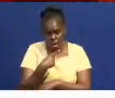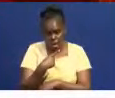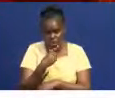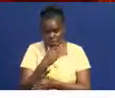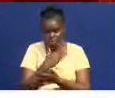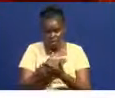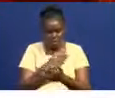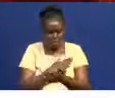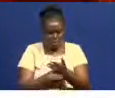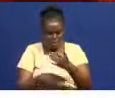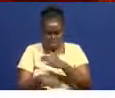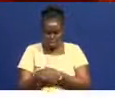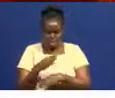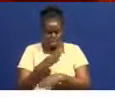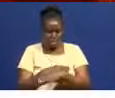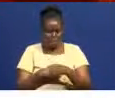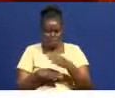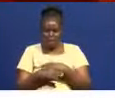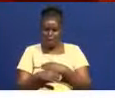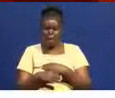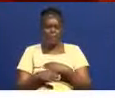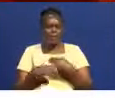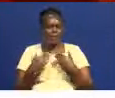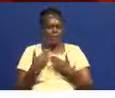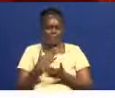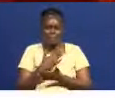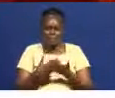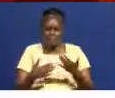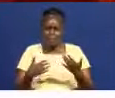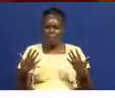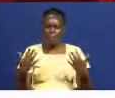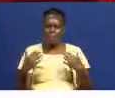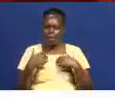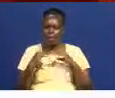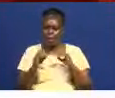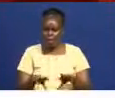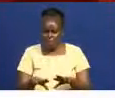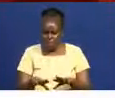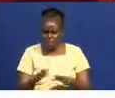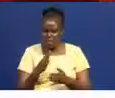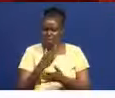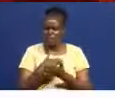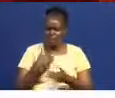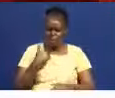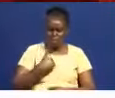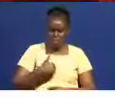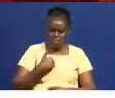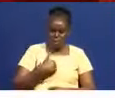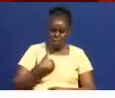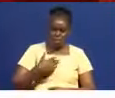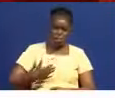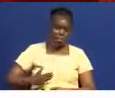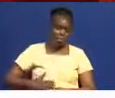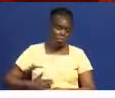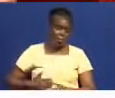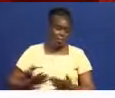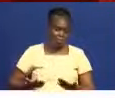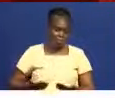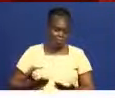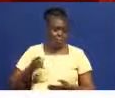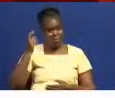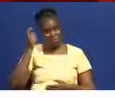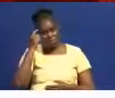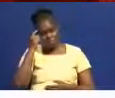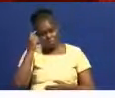wengine wamekatwa maguu, wengine wamekatwa mikono, wengine wamefanyiwa operation za tumbo,